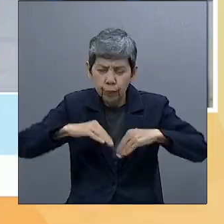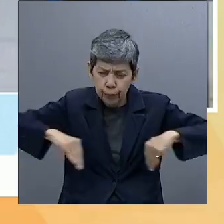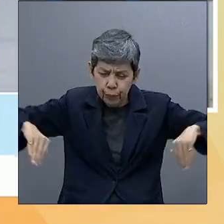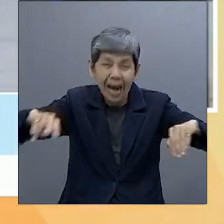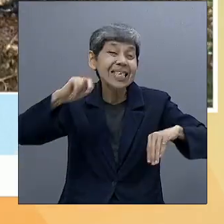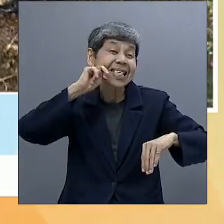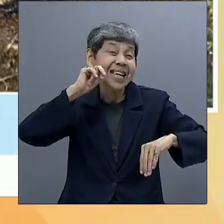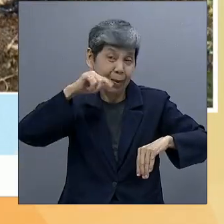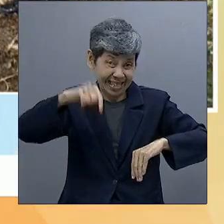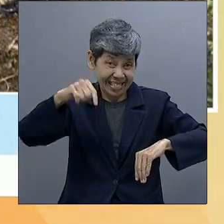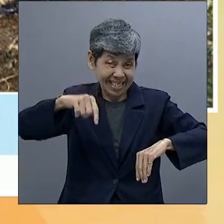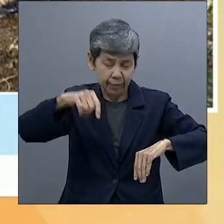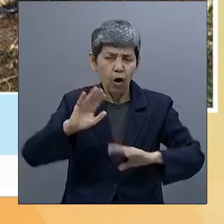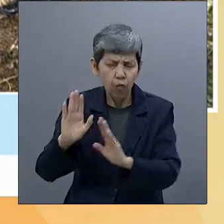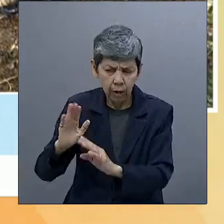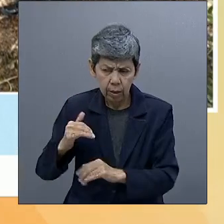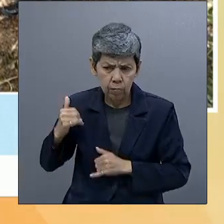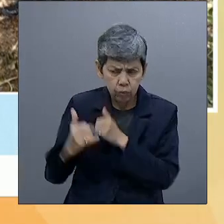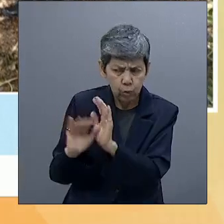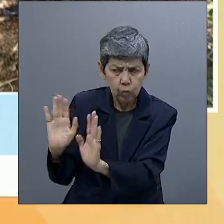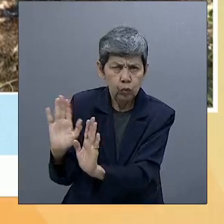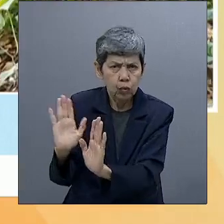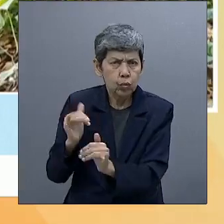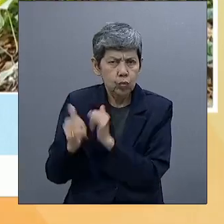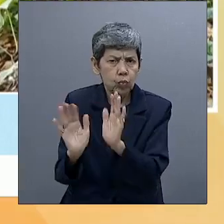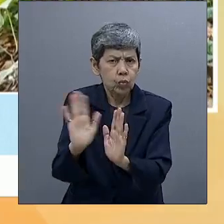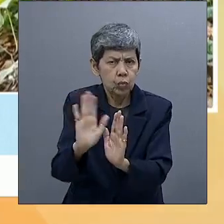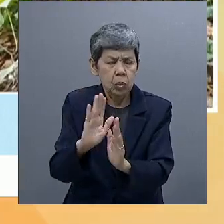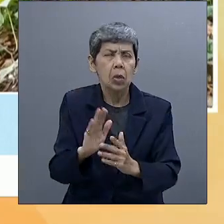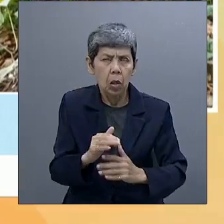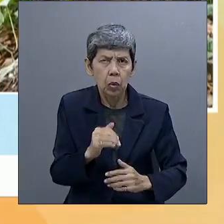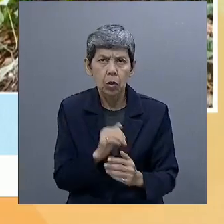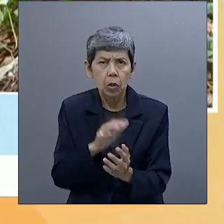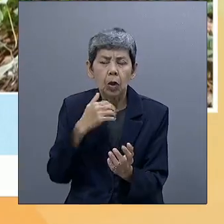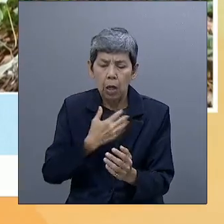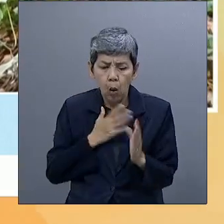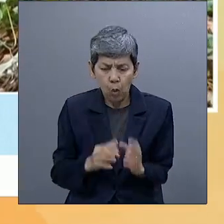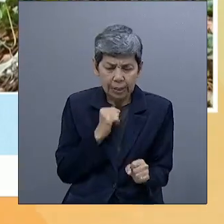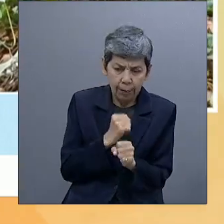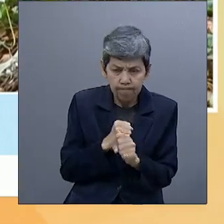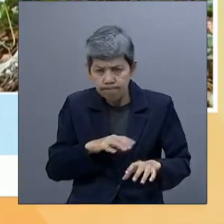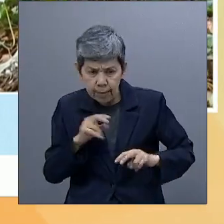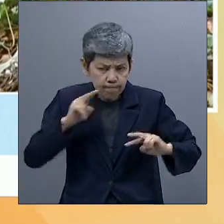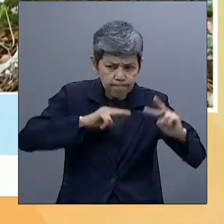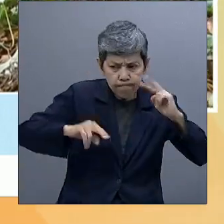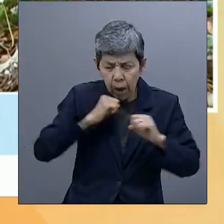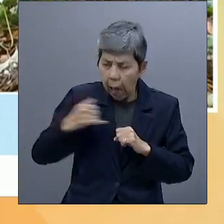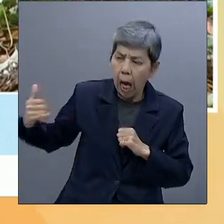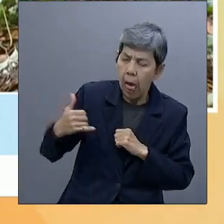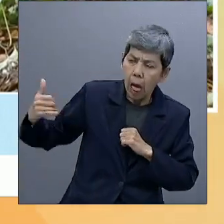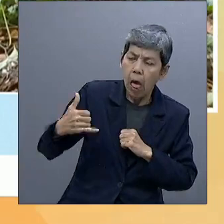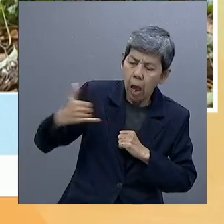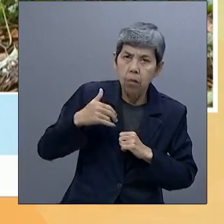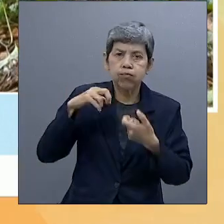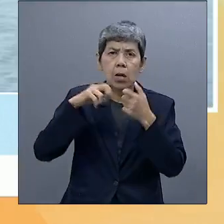ๆบึงหนองอ้อเนี่ยก ็ อย่าเพิ่งเข้ามาในพื้นที่เพราะว่าจะเป็นการขัดขวางเจ้าหน้าที่ในการปฏิบัติงานนะครับซึ่งเ